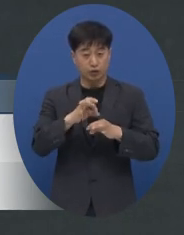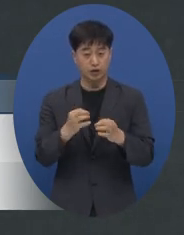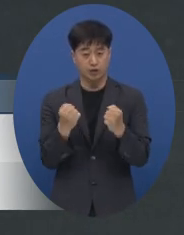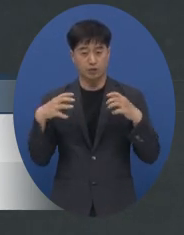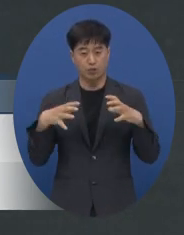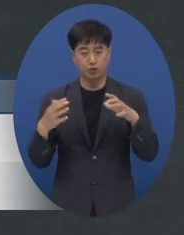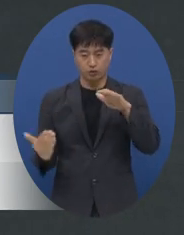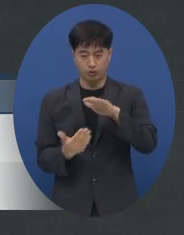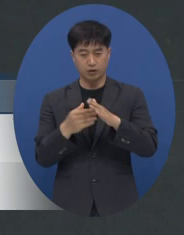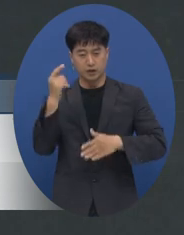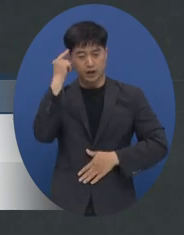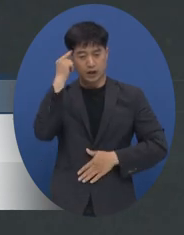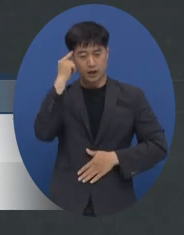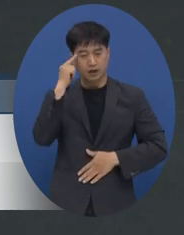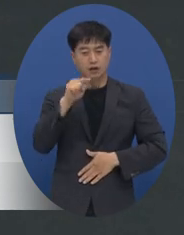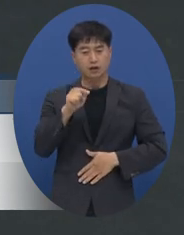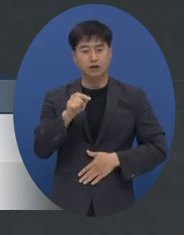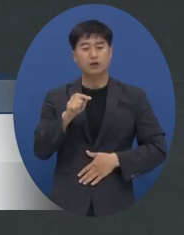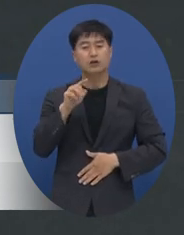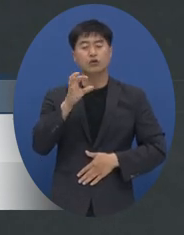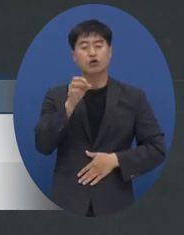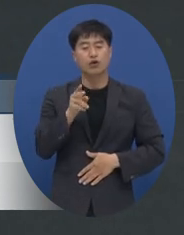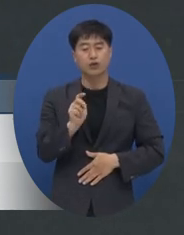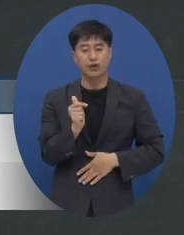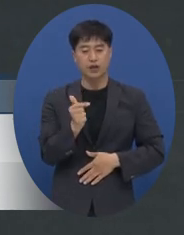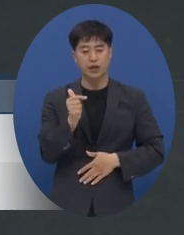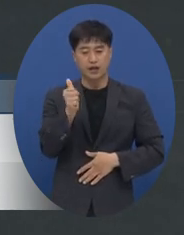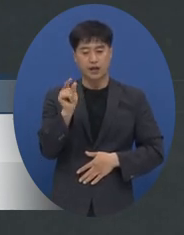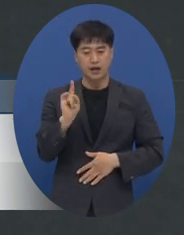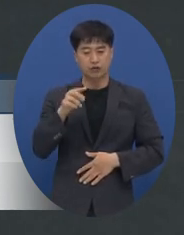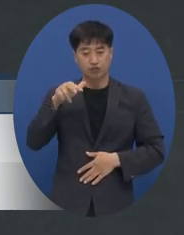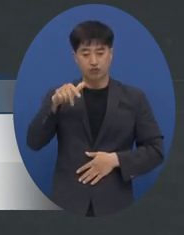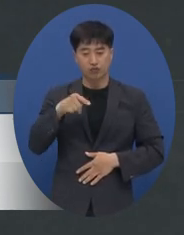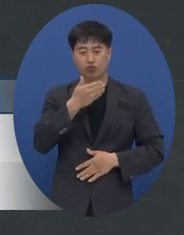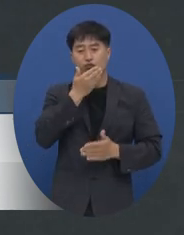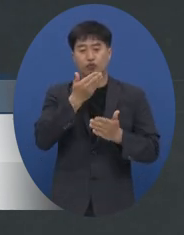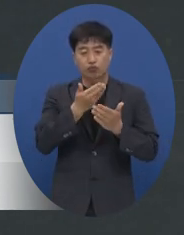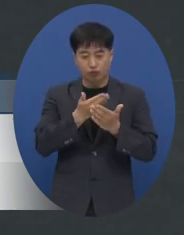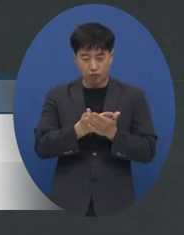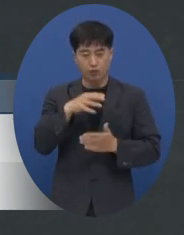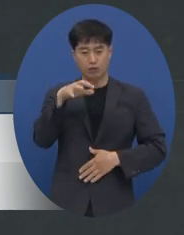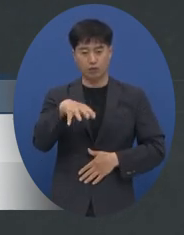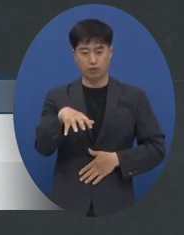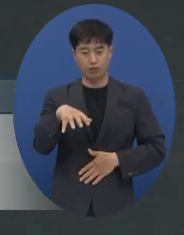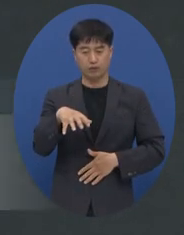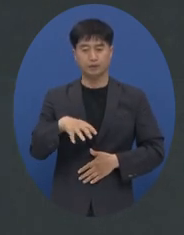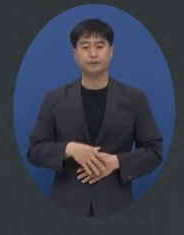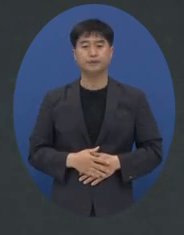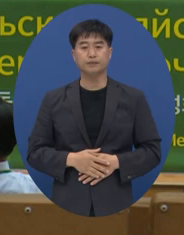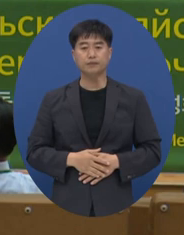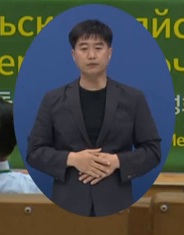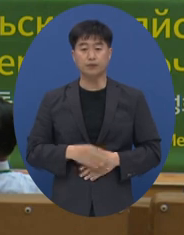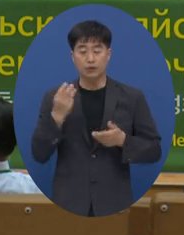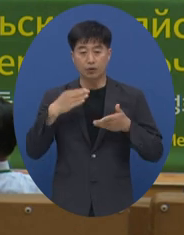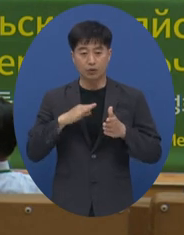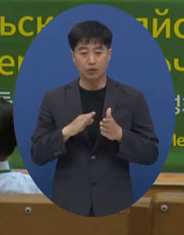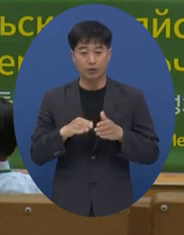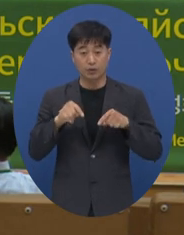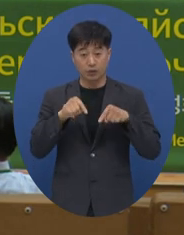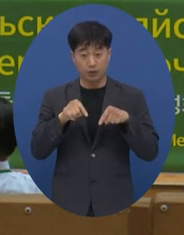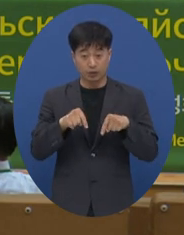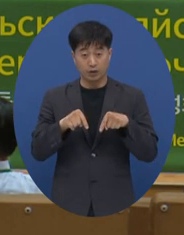않을까 이런 생각이 듭니다. 그런 측면에서는 이곳 연해주가 무엇보다도 굉장히 중요한 곳입니다.